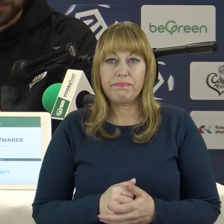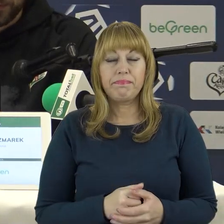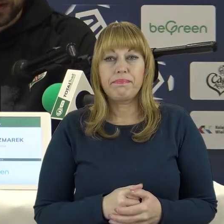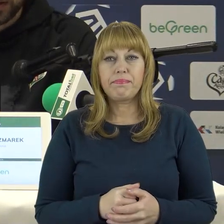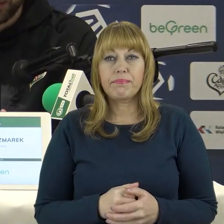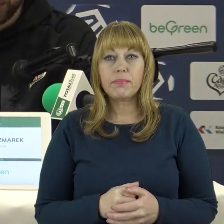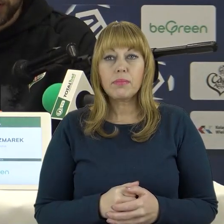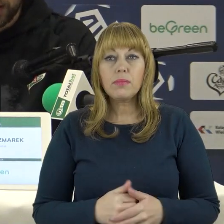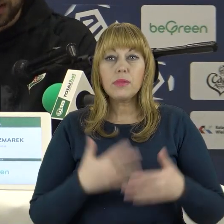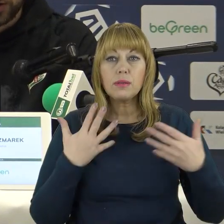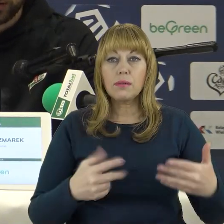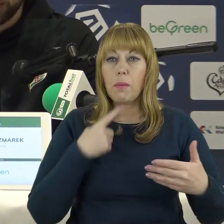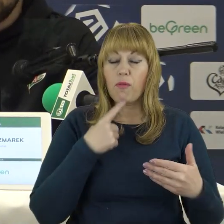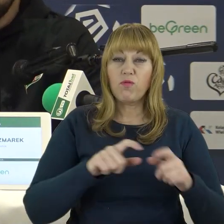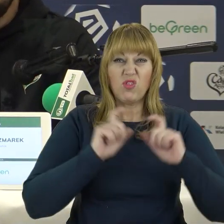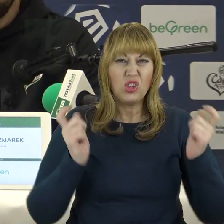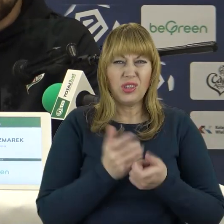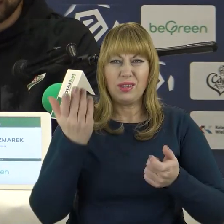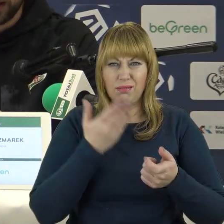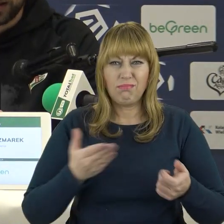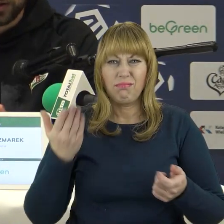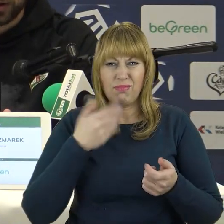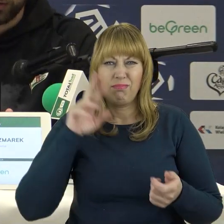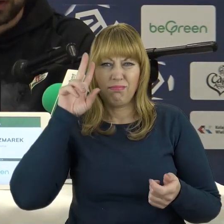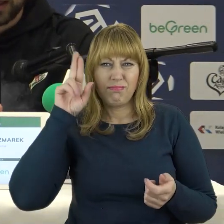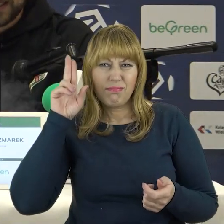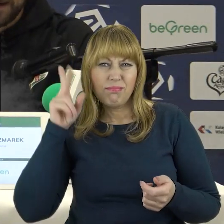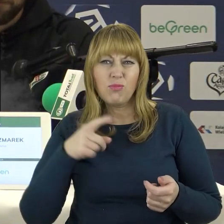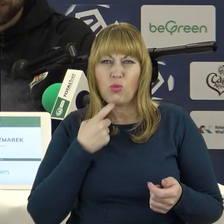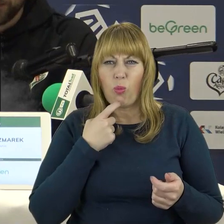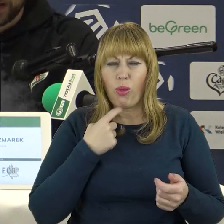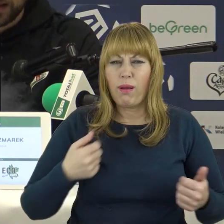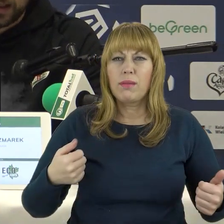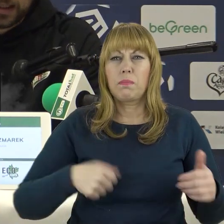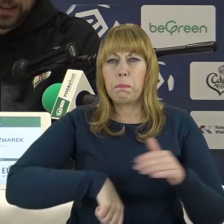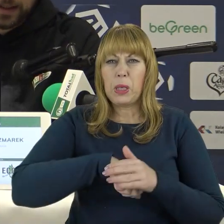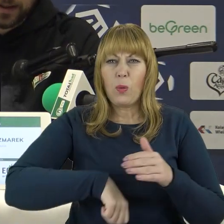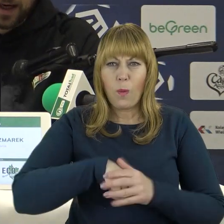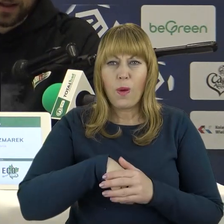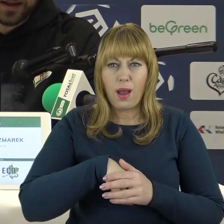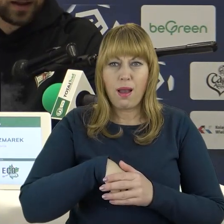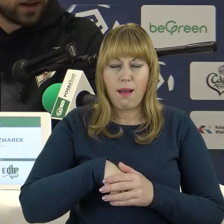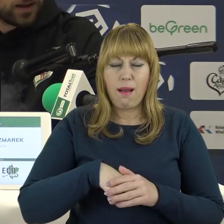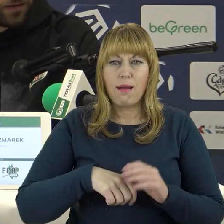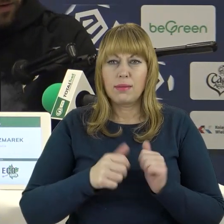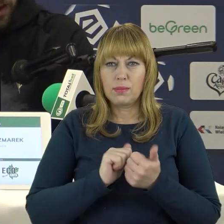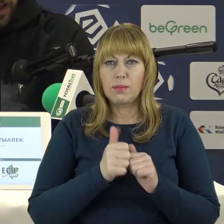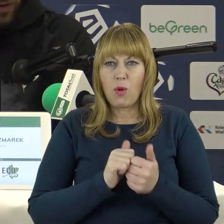tutaj chciałbym powiedzieć, że każdy, kto grał w piłkę, każdy, kto wie, jak